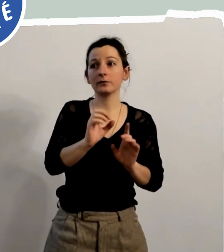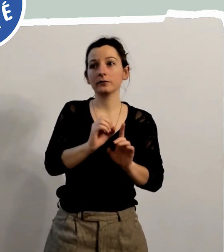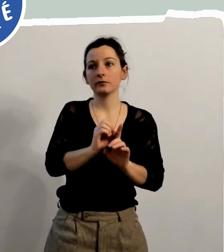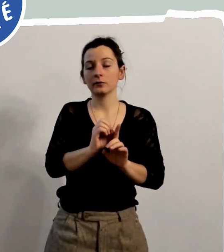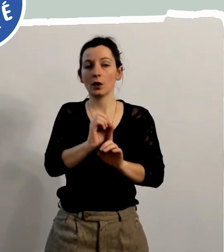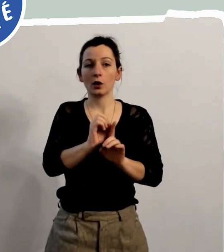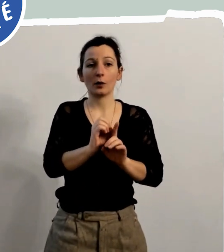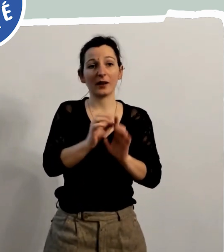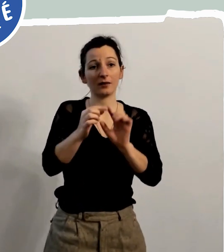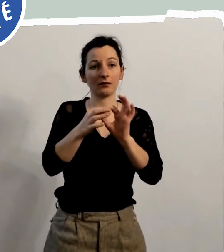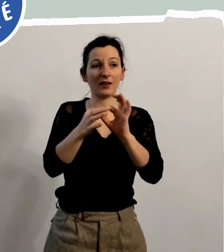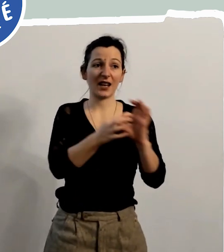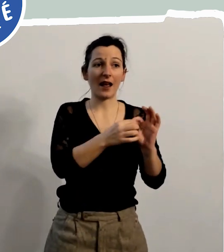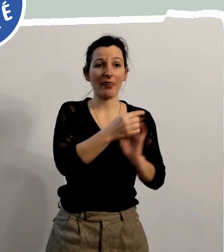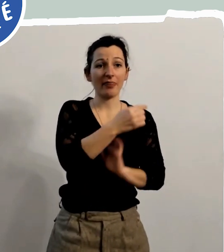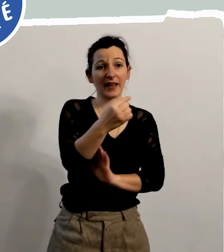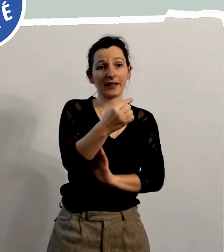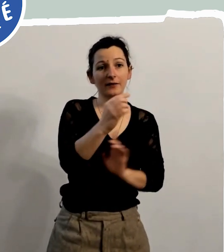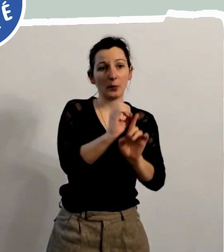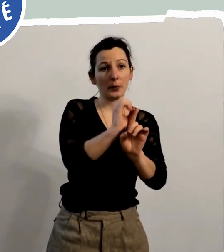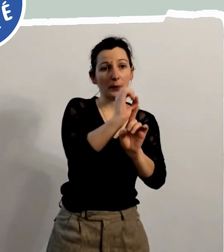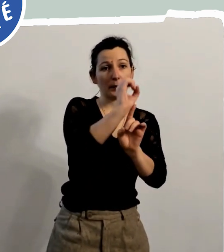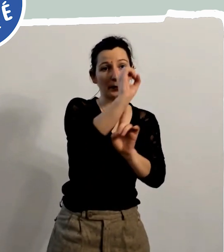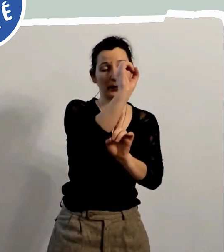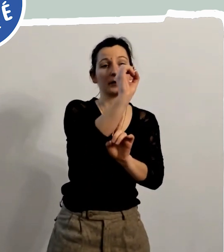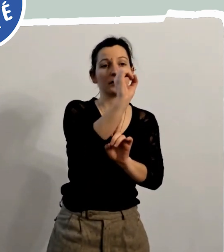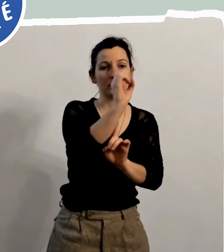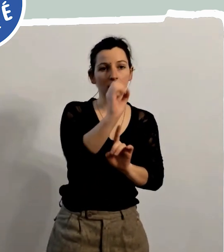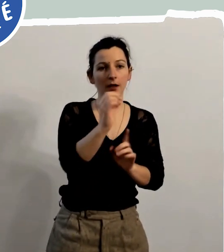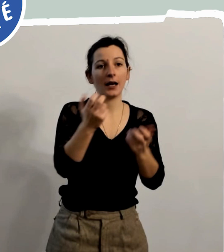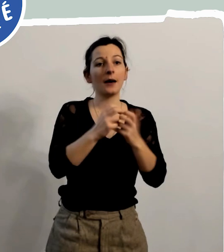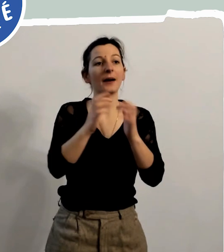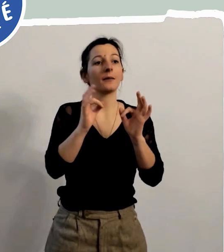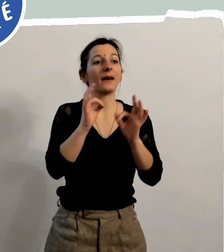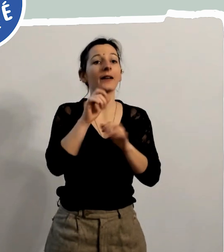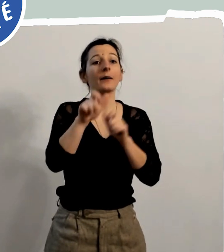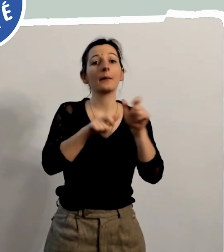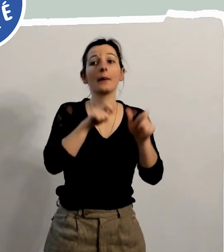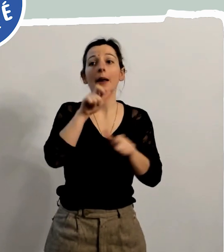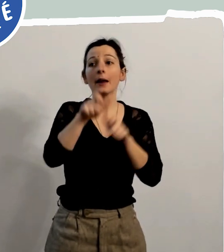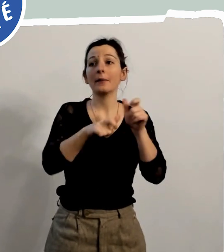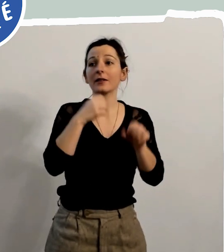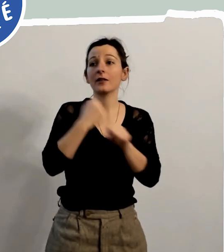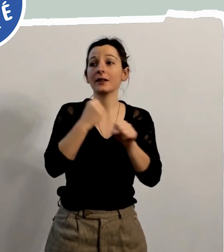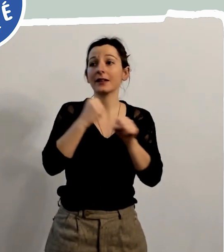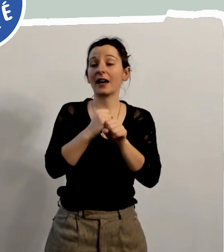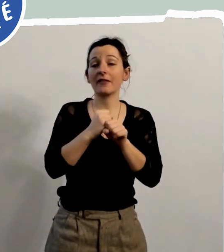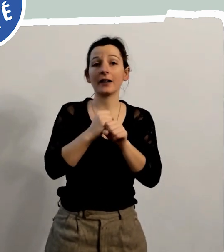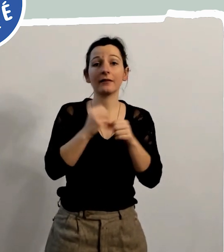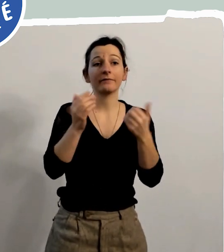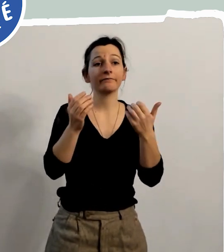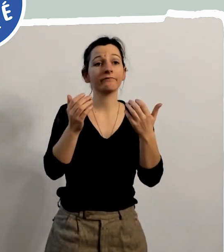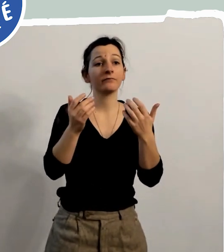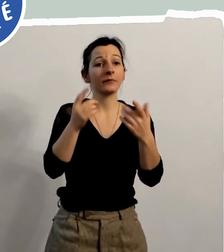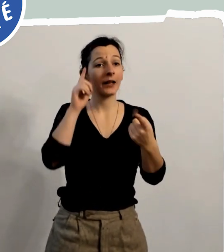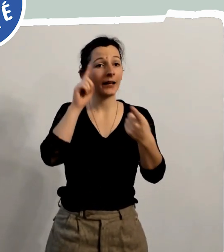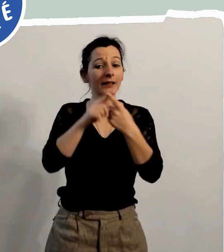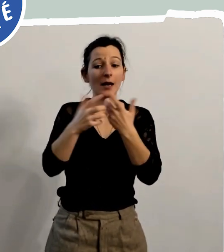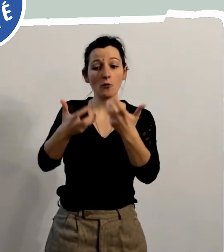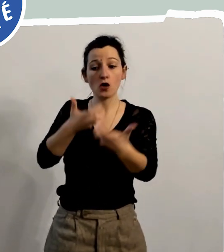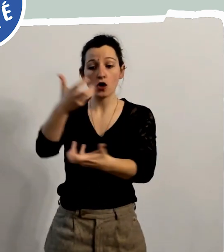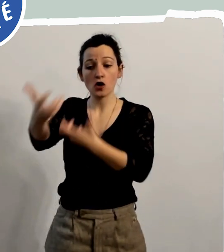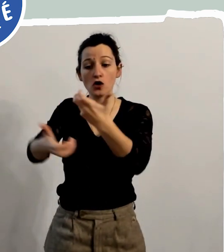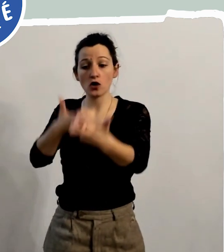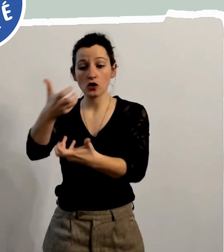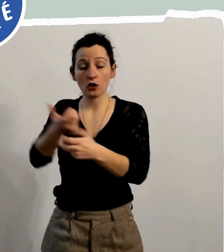négatif. Lorsqu'on a des vêtements, enfin, les messieurs qui travaillent à proximité de sources chaudes sont plus